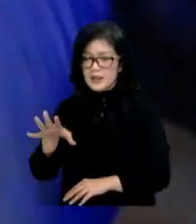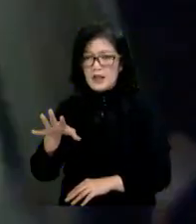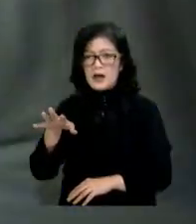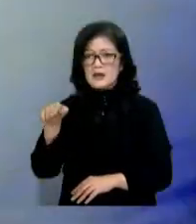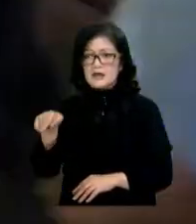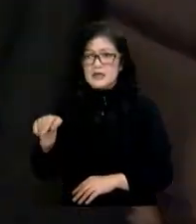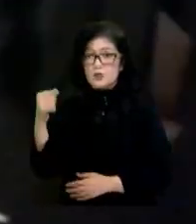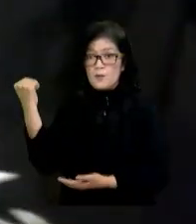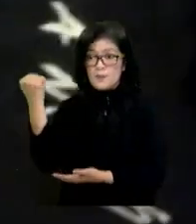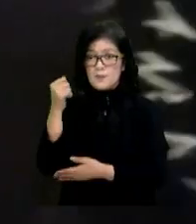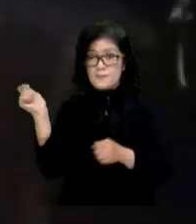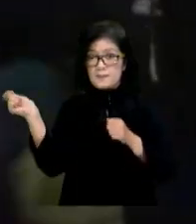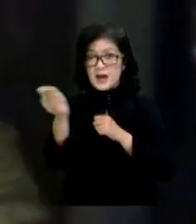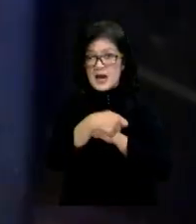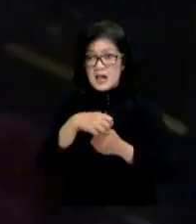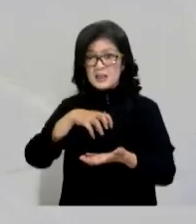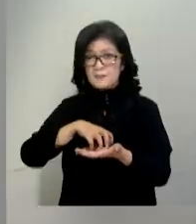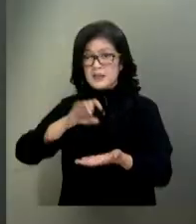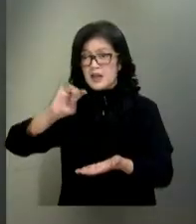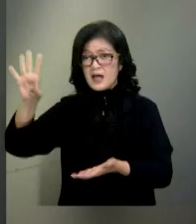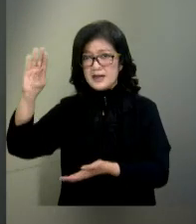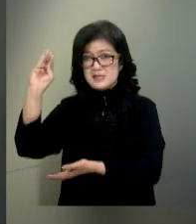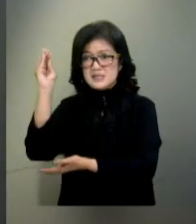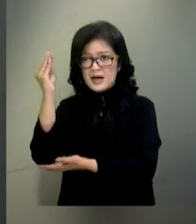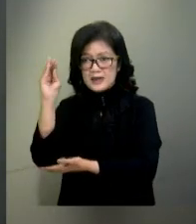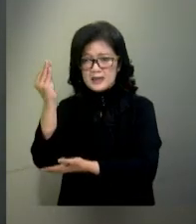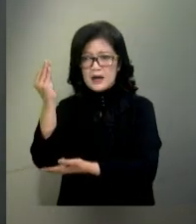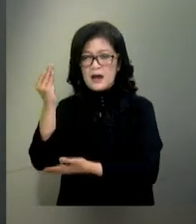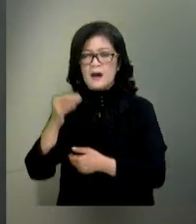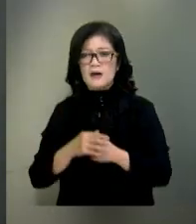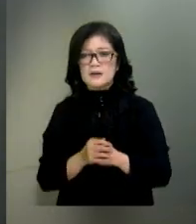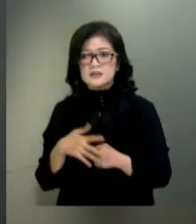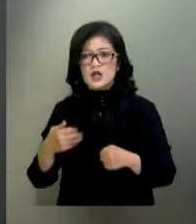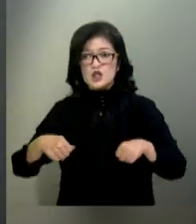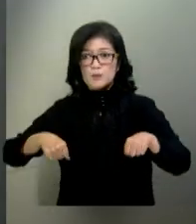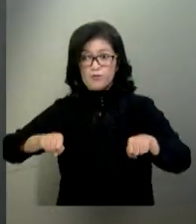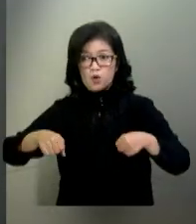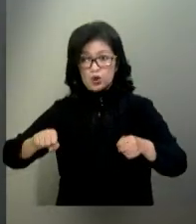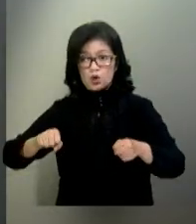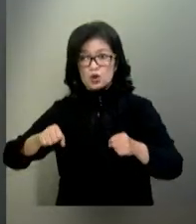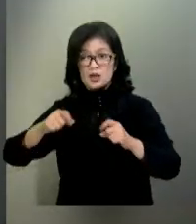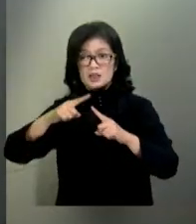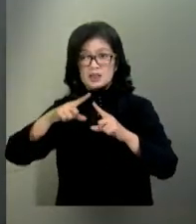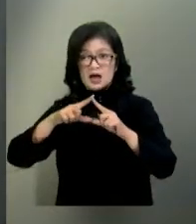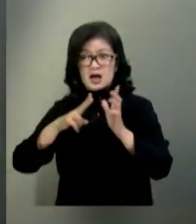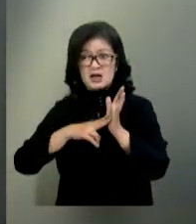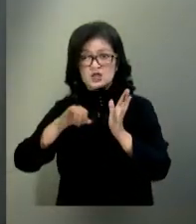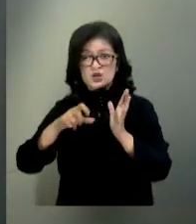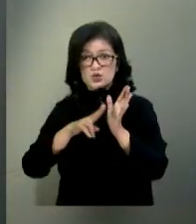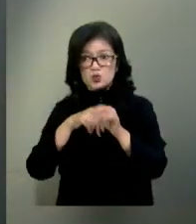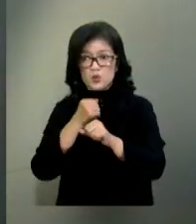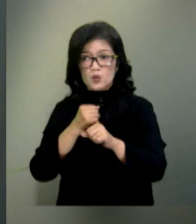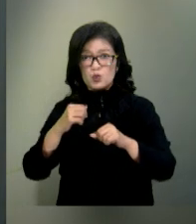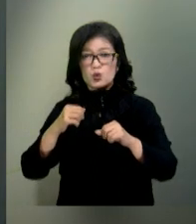aksi pembegalan di lokasi lain di Jakarta. Salah satunya terhadap pengendara motor di Tanjung Duren, Jakarta Barat. Video rekaman CCTV